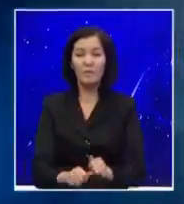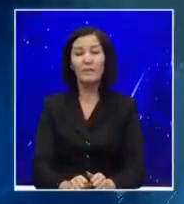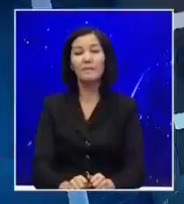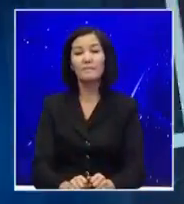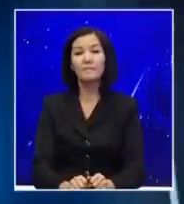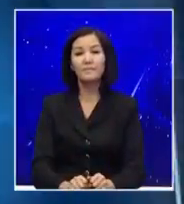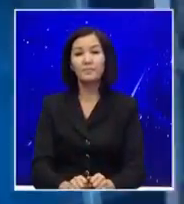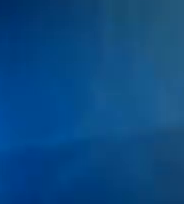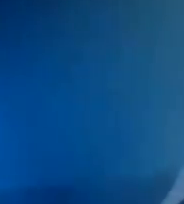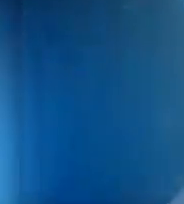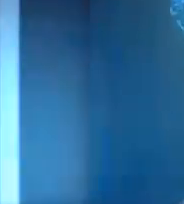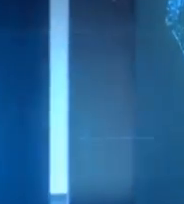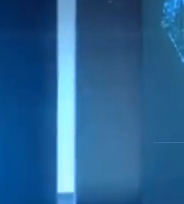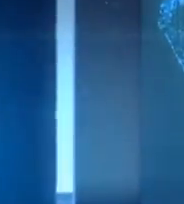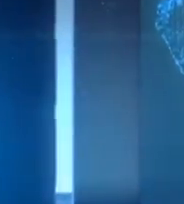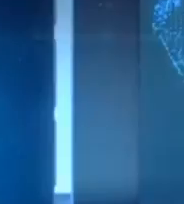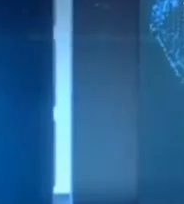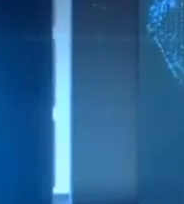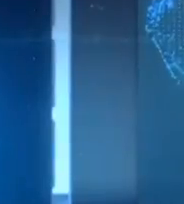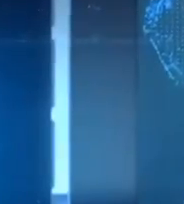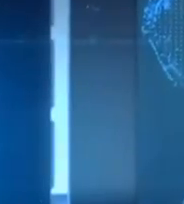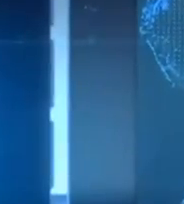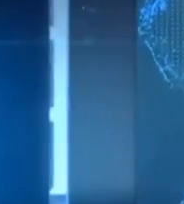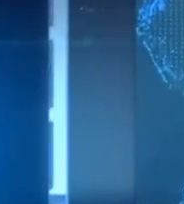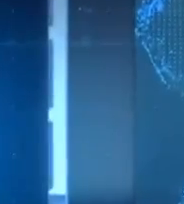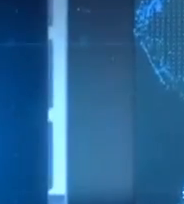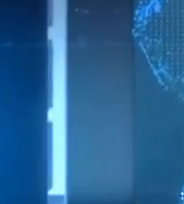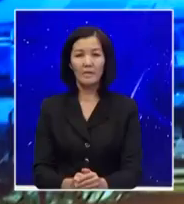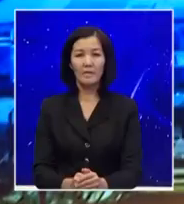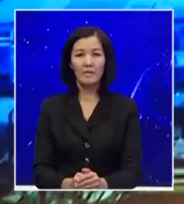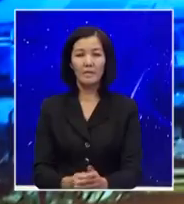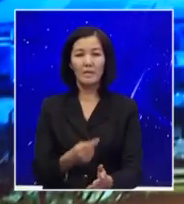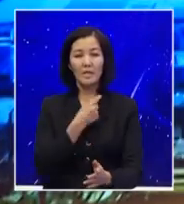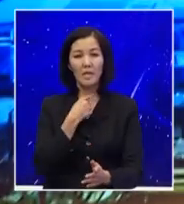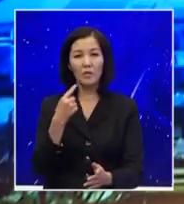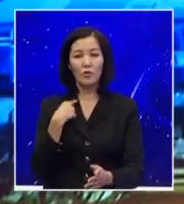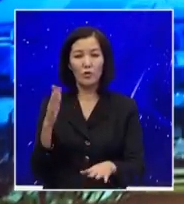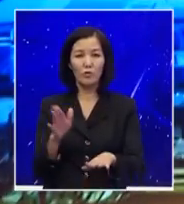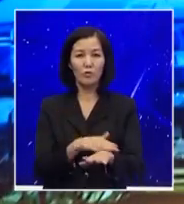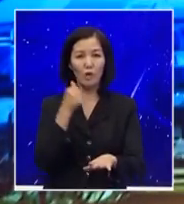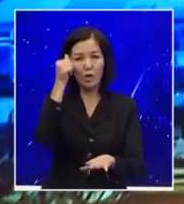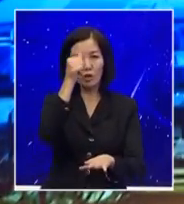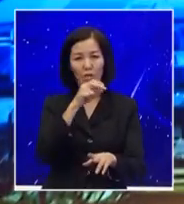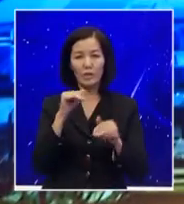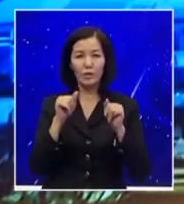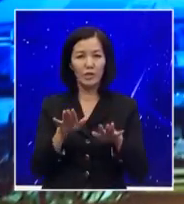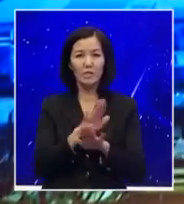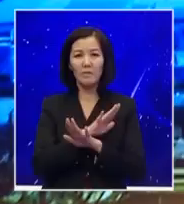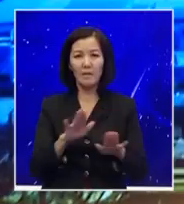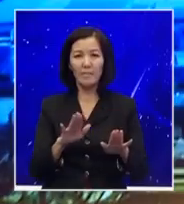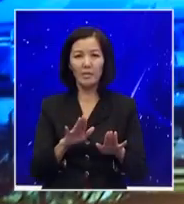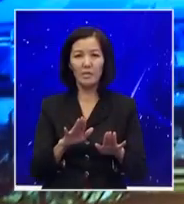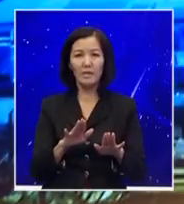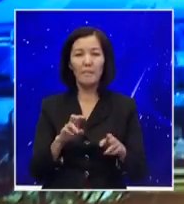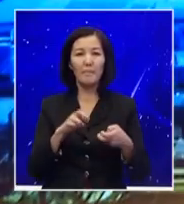Қыдырбайқызы, Гүлмира Темірғалиева, Нұржан Мұқанов, Жетісу телеарнасы. Талдықорғанда көп жылдан бері шешімін таппай келе